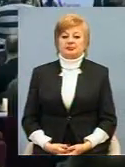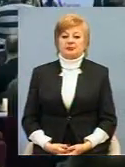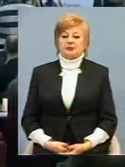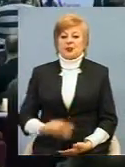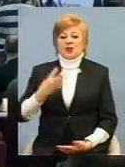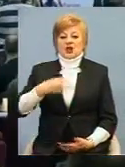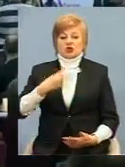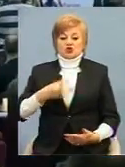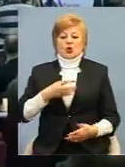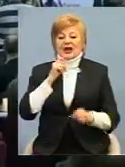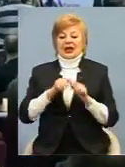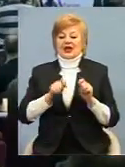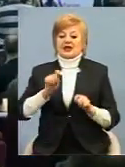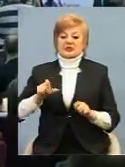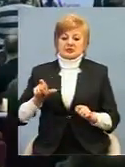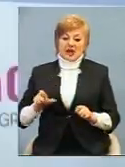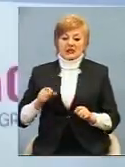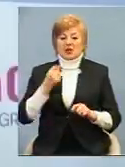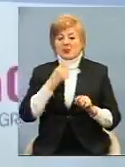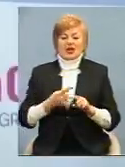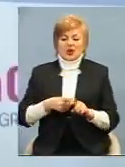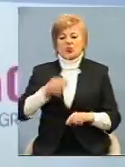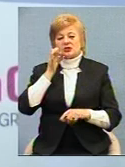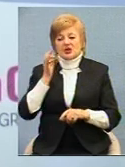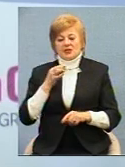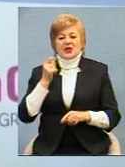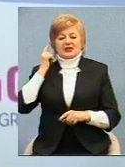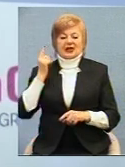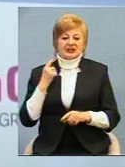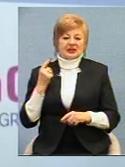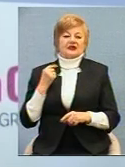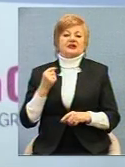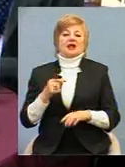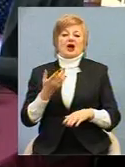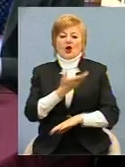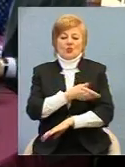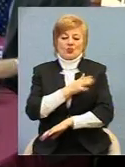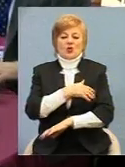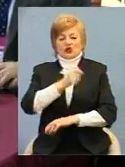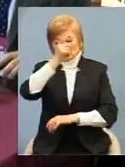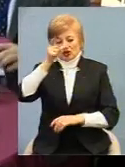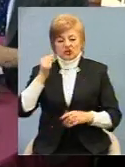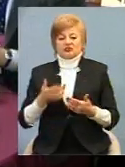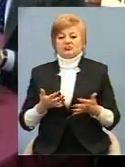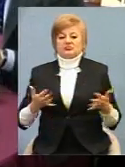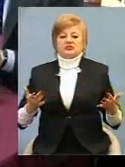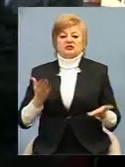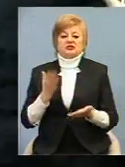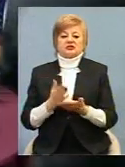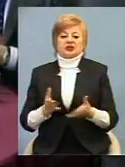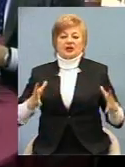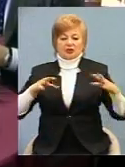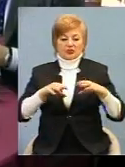Понад 40 експертів із України, Австрії, Білорусі, Німеччини, Казахстану, Канади, Китаю, Македонії, Польщі, Чехії та інших країн стали спікерами